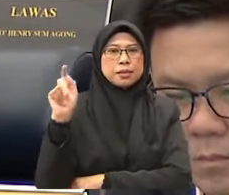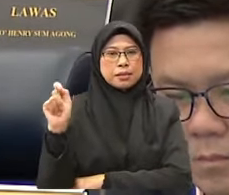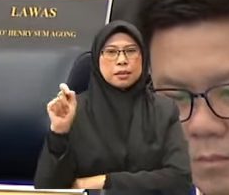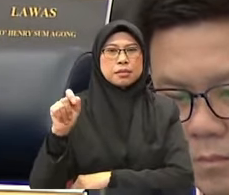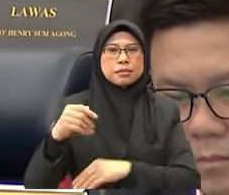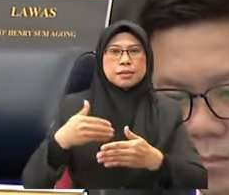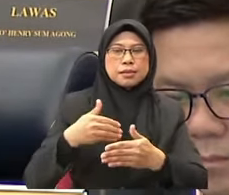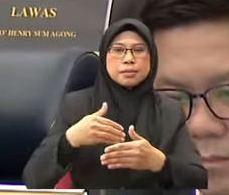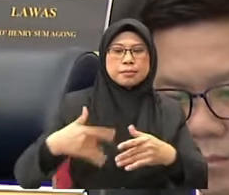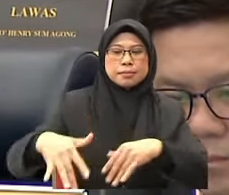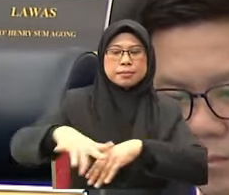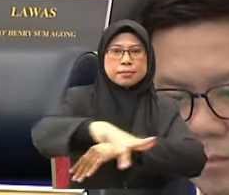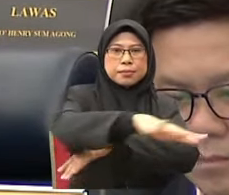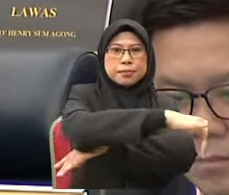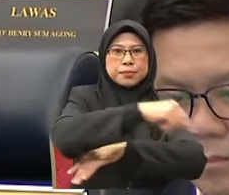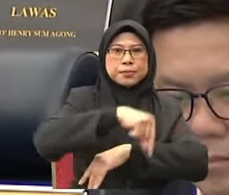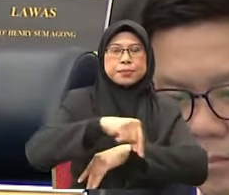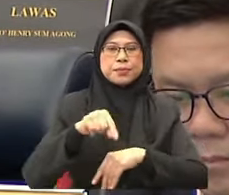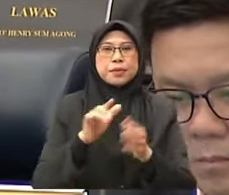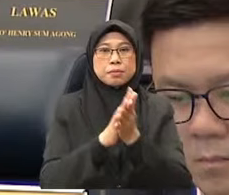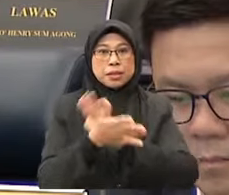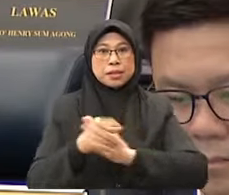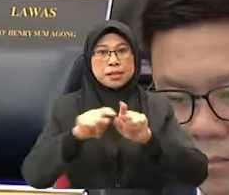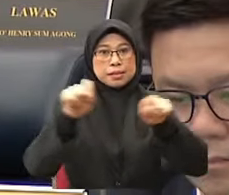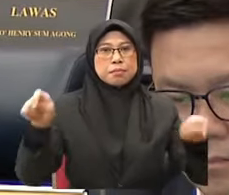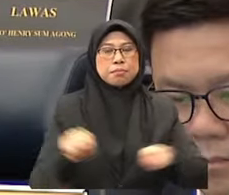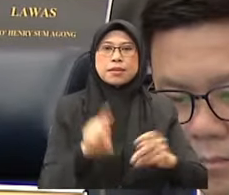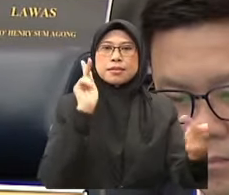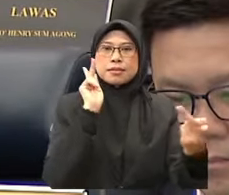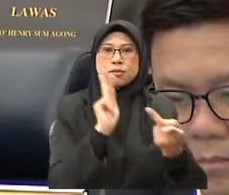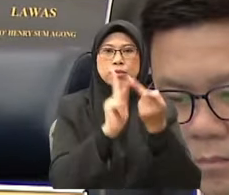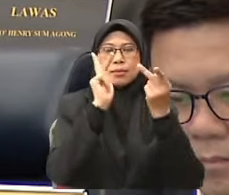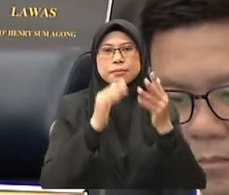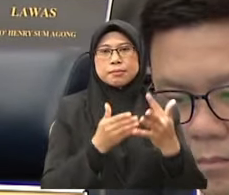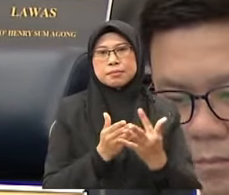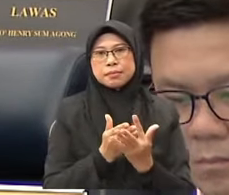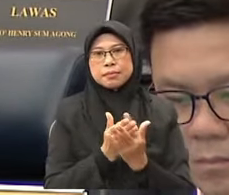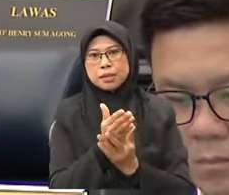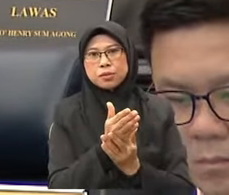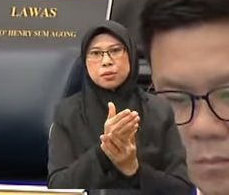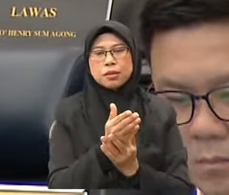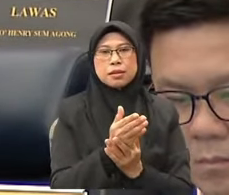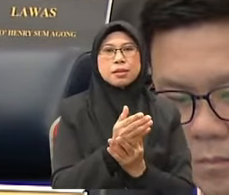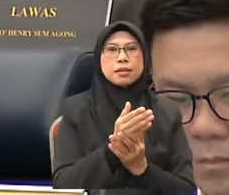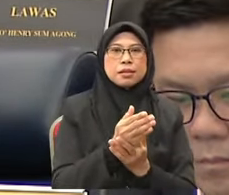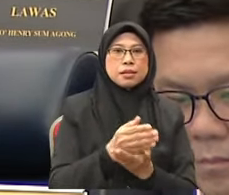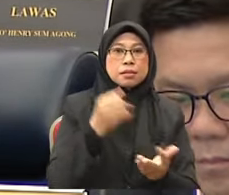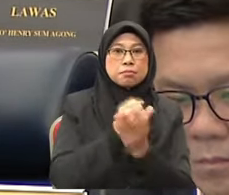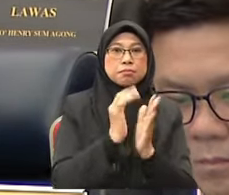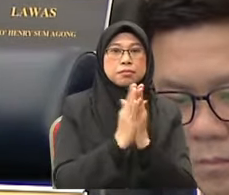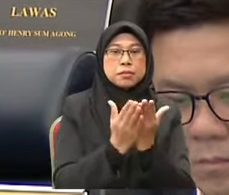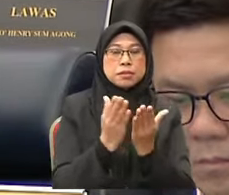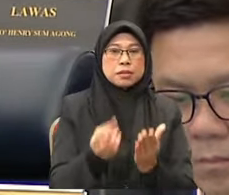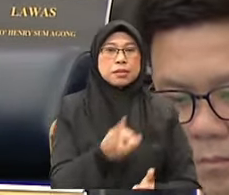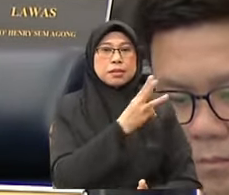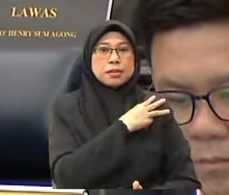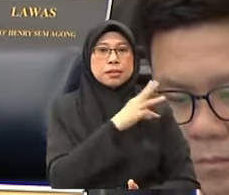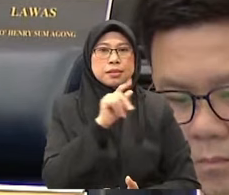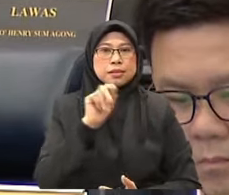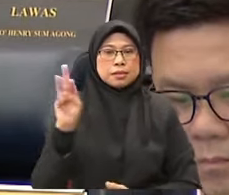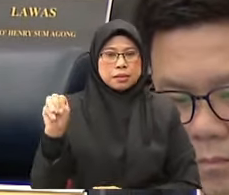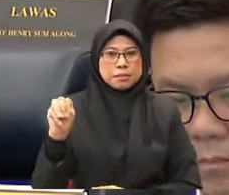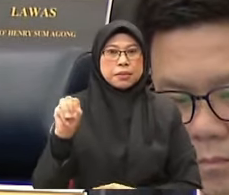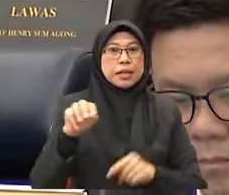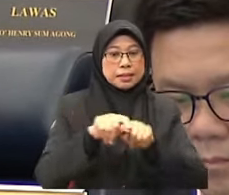dengan pesisiran pantai, menjadikan Mas Gading sangat strategik. Malah melalui Kompleks Custom Immigration dan Quarantine CIQ Biawak,